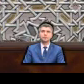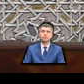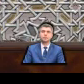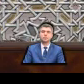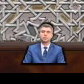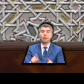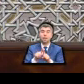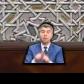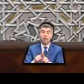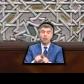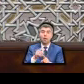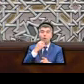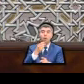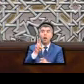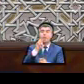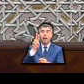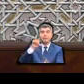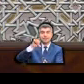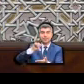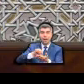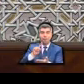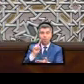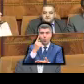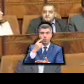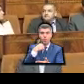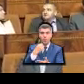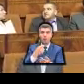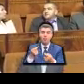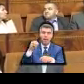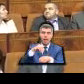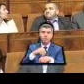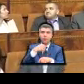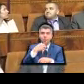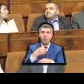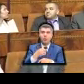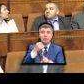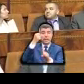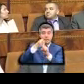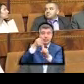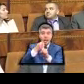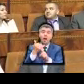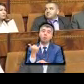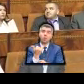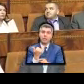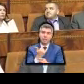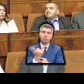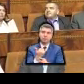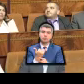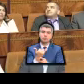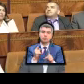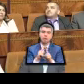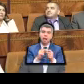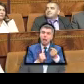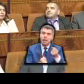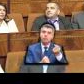لما التمركز الإداري هو أساسي لإصلاح الإدارة وتحديثها، وهو دعامة